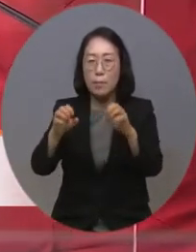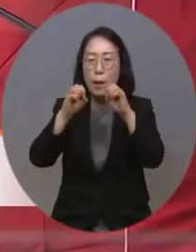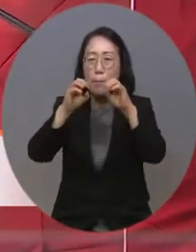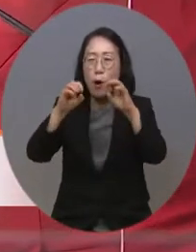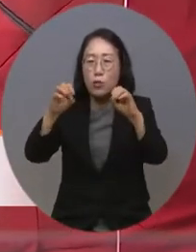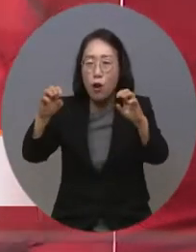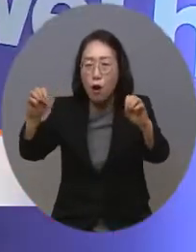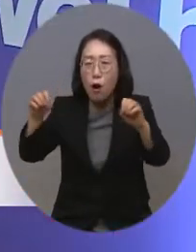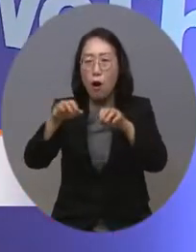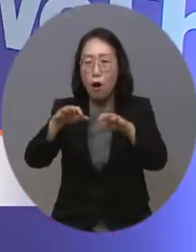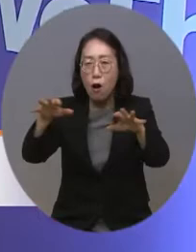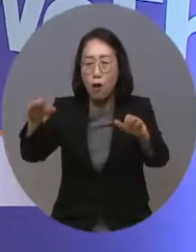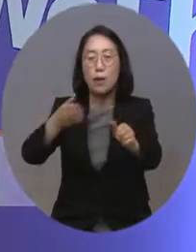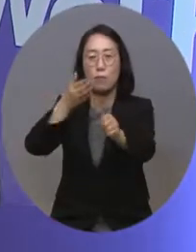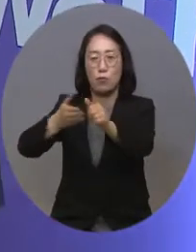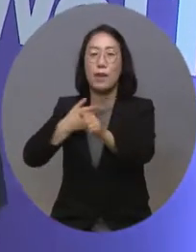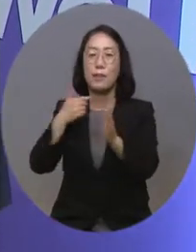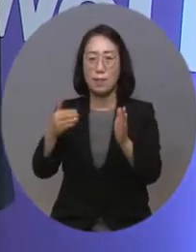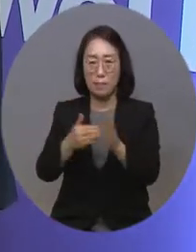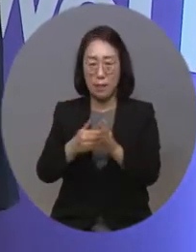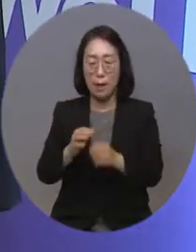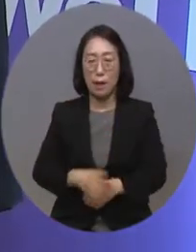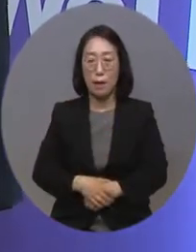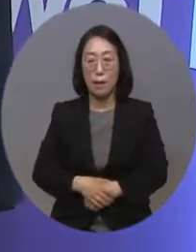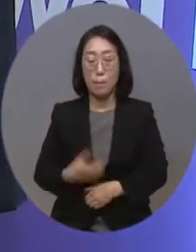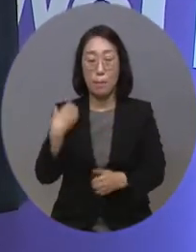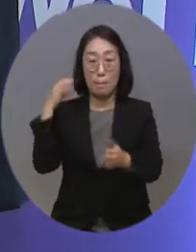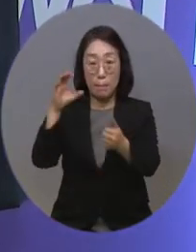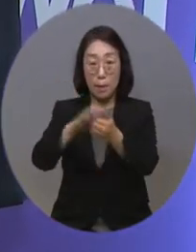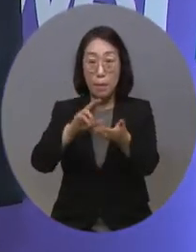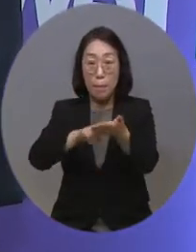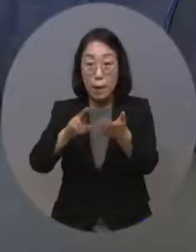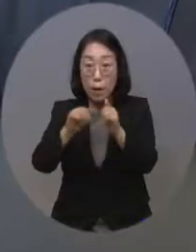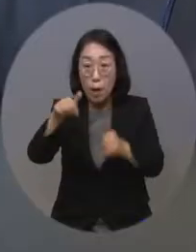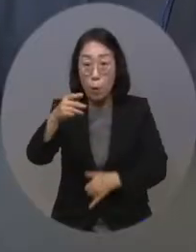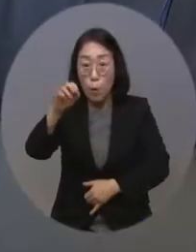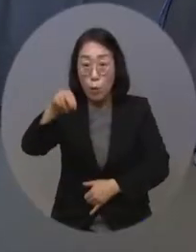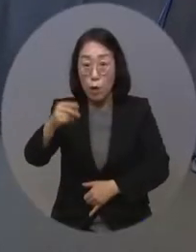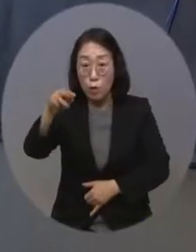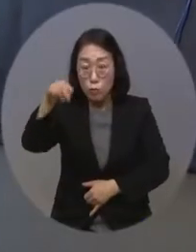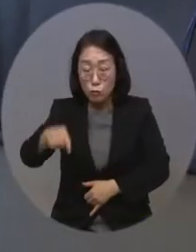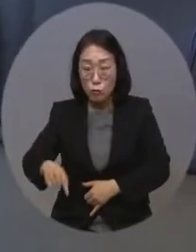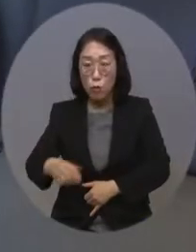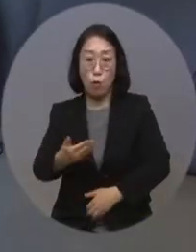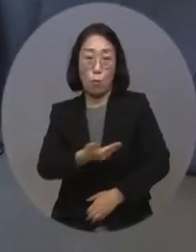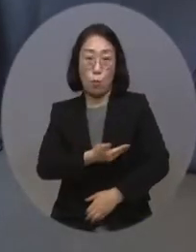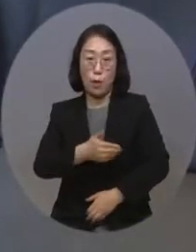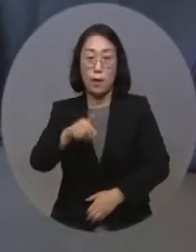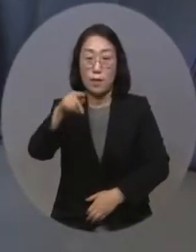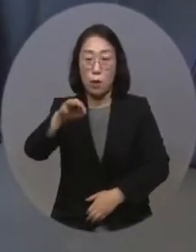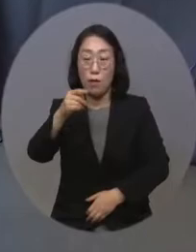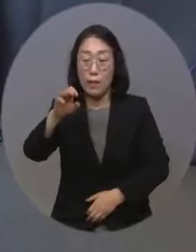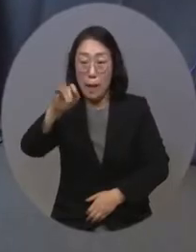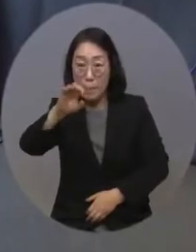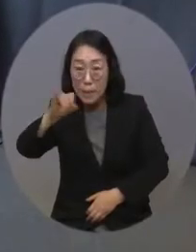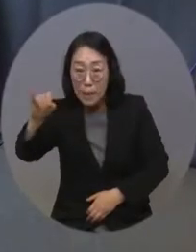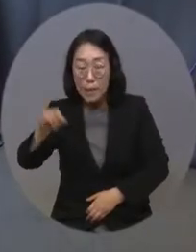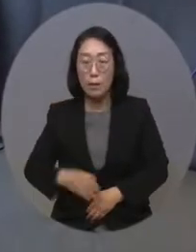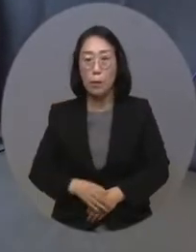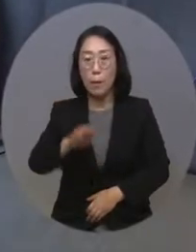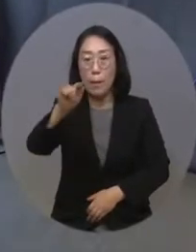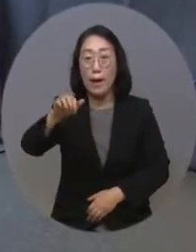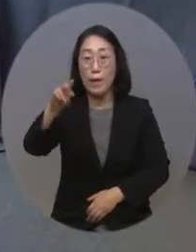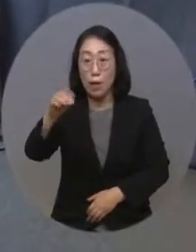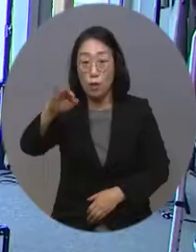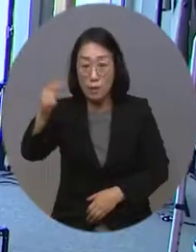독려했습니다. 홍보대사로는 장애인 당사자인 만화가 고현수, 피팅 모델 정다미, 배우 박현진 등이